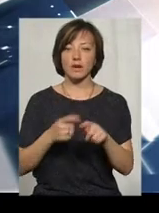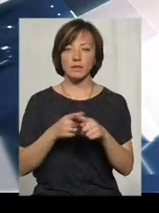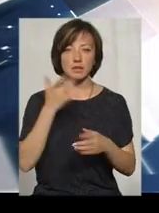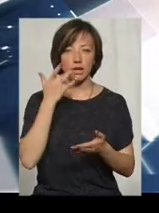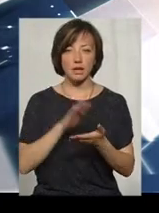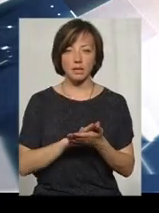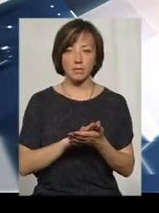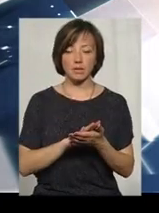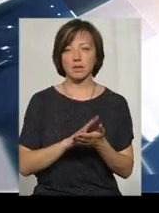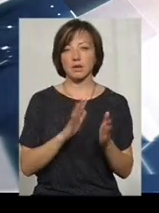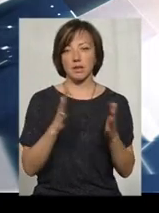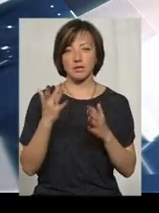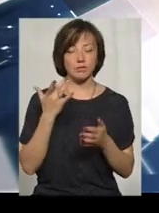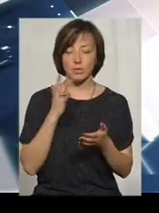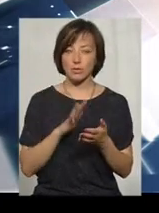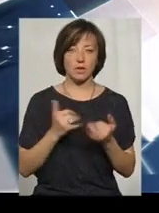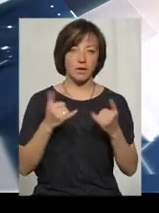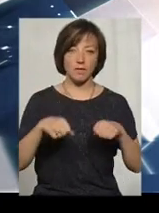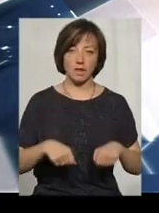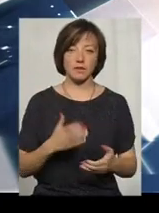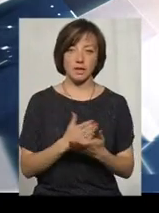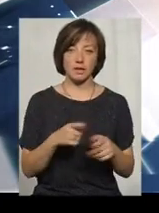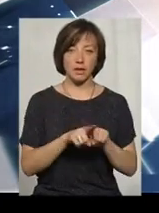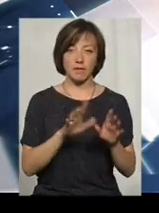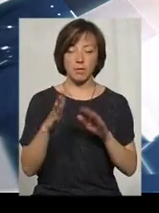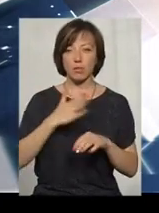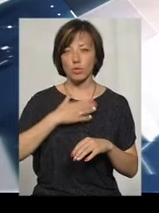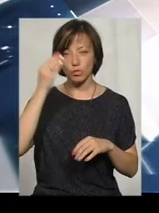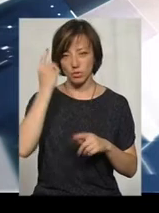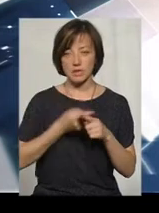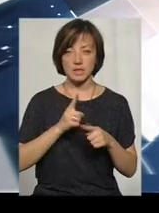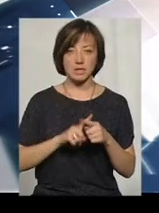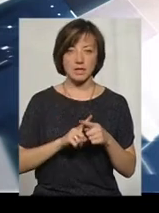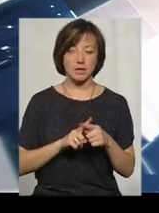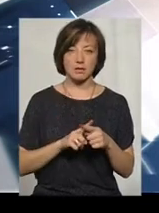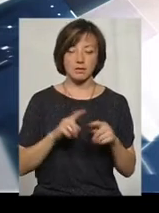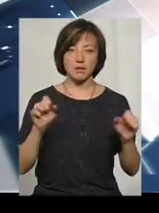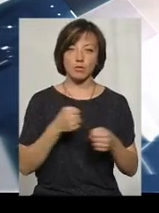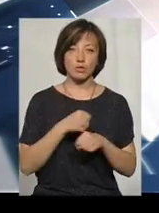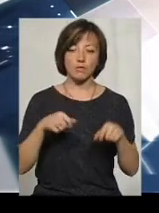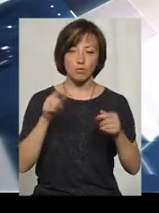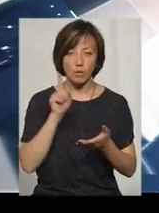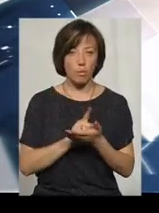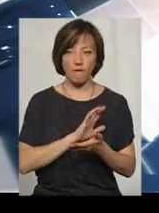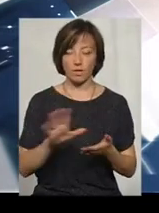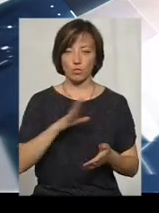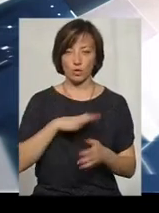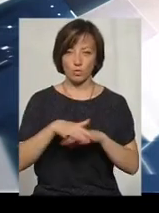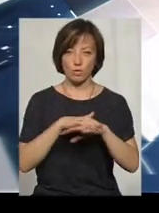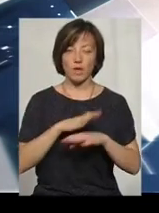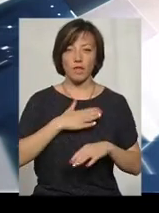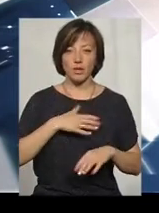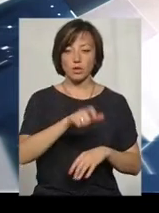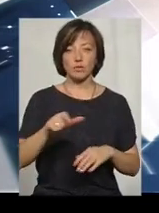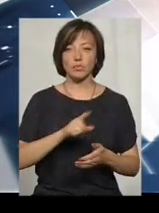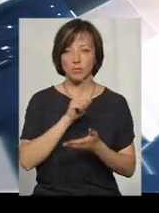ганебних явищ. Це позор для влади, якщо є такі випадки. На мою думку, це нетерпимі явища в суспільстві. суспільстві. І наше громадське суспільство вже